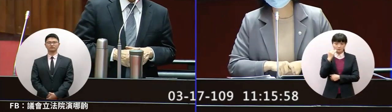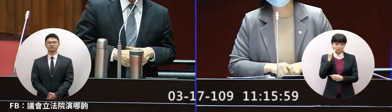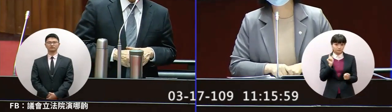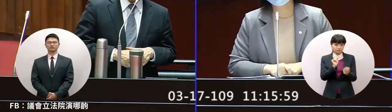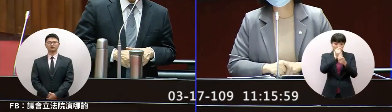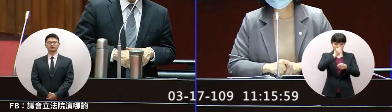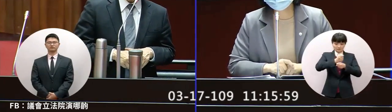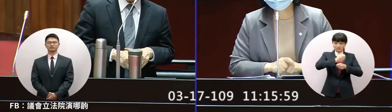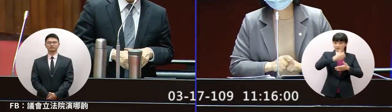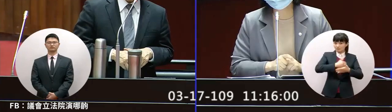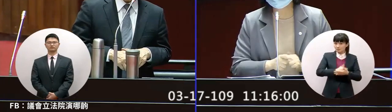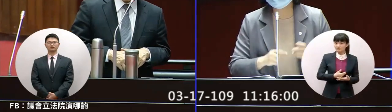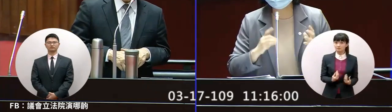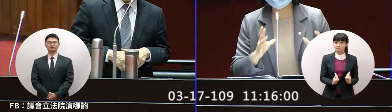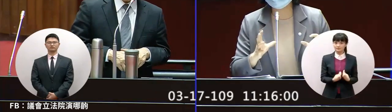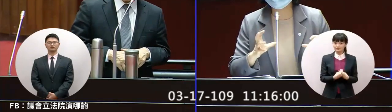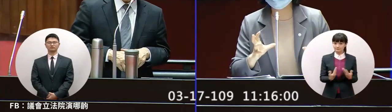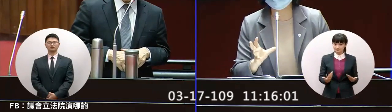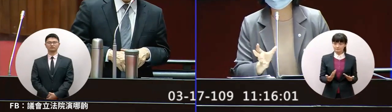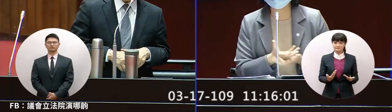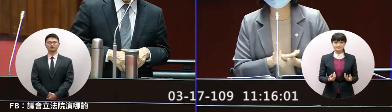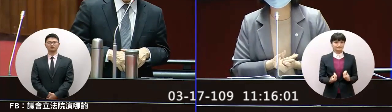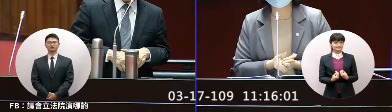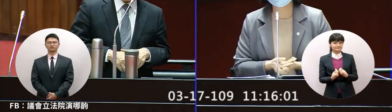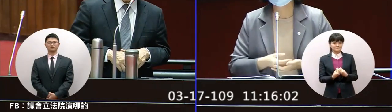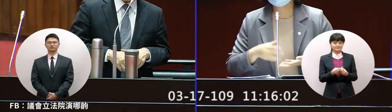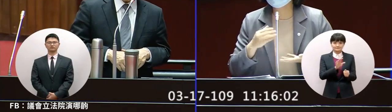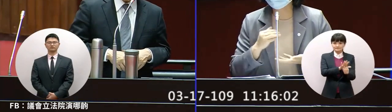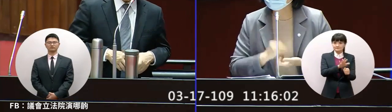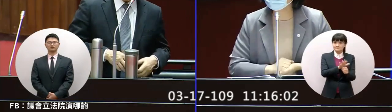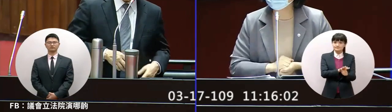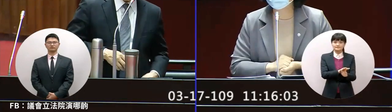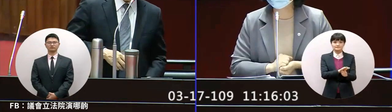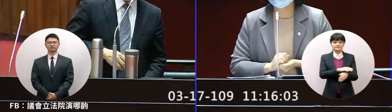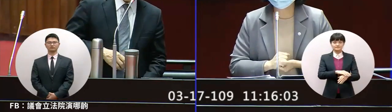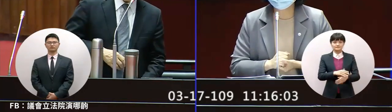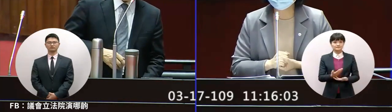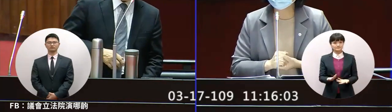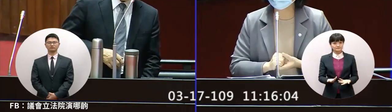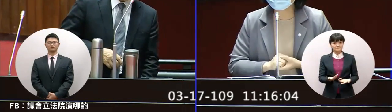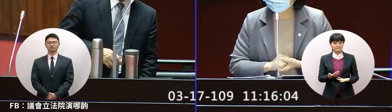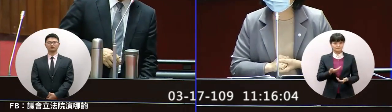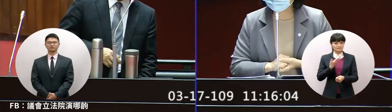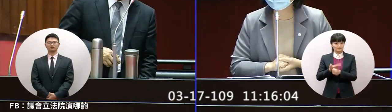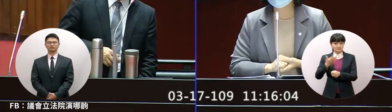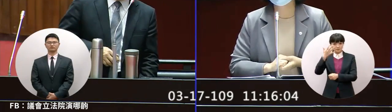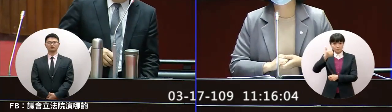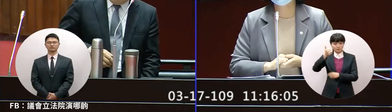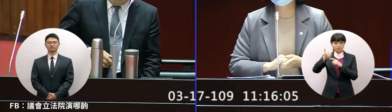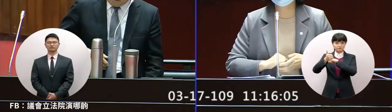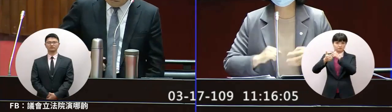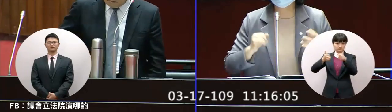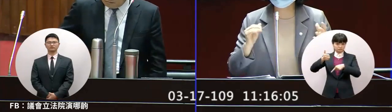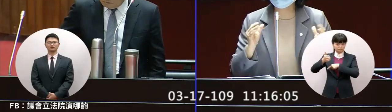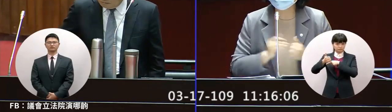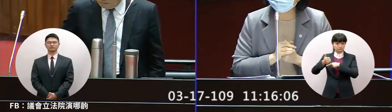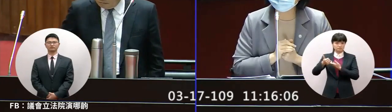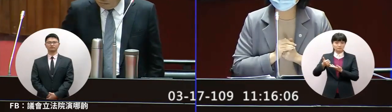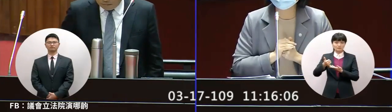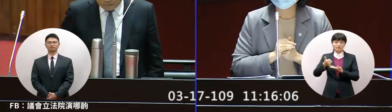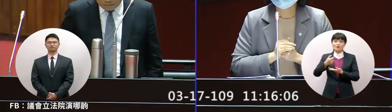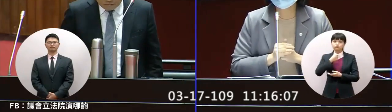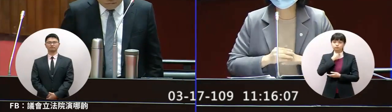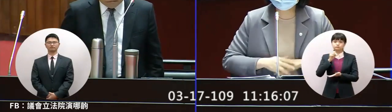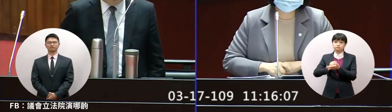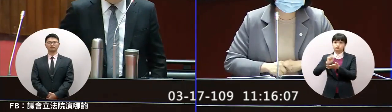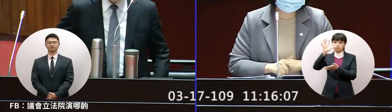减薪，那他们要怎么样才能网得住他们，让雇主有通报的意愿，然后雇主又不